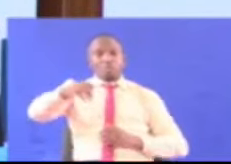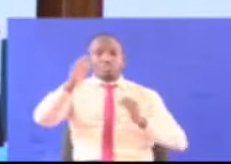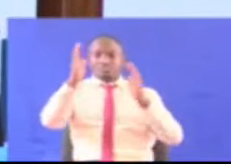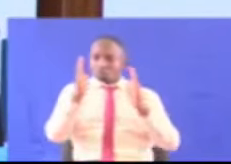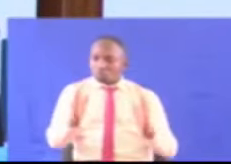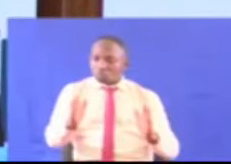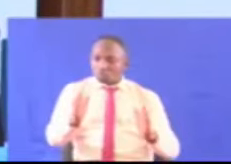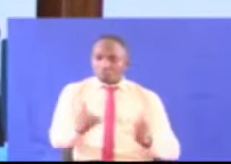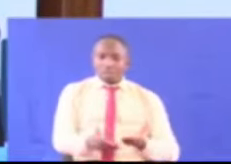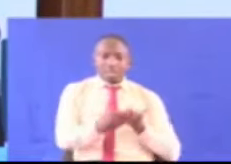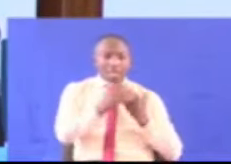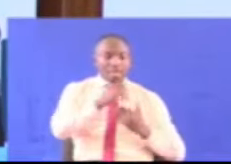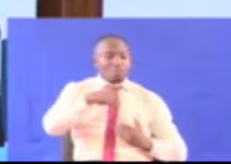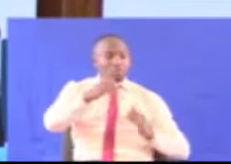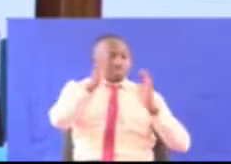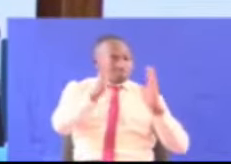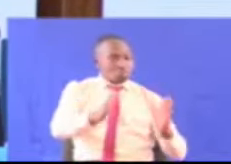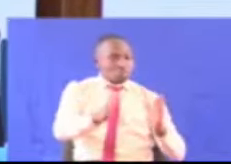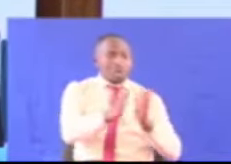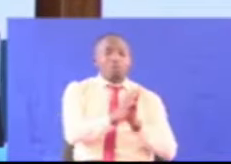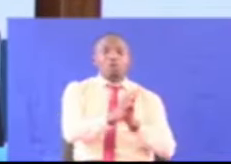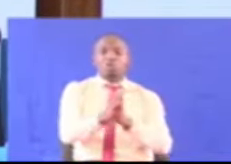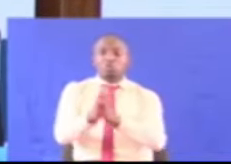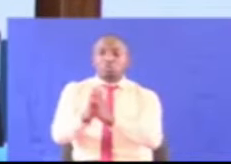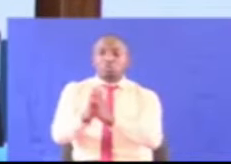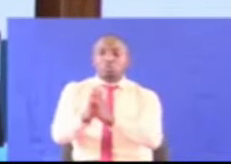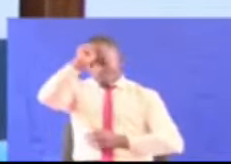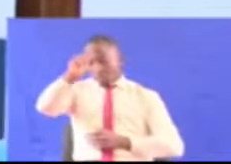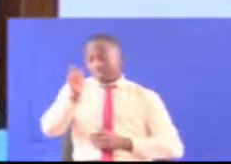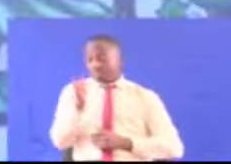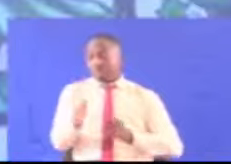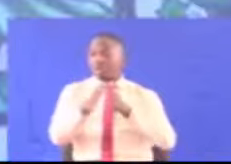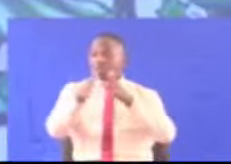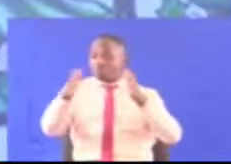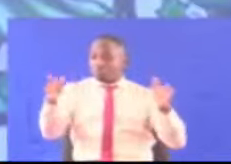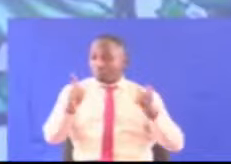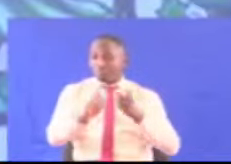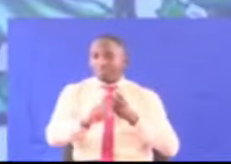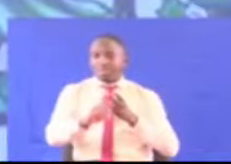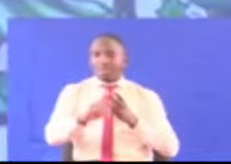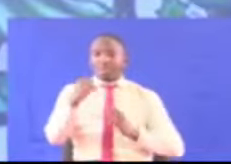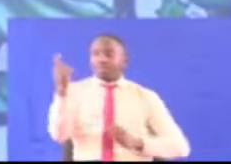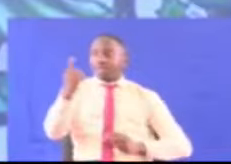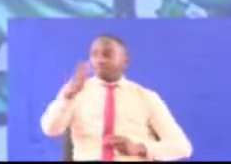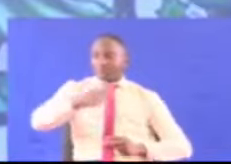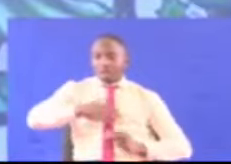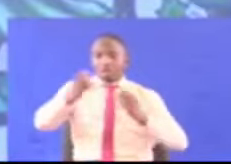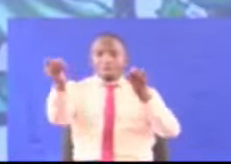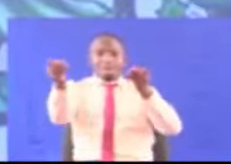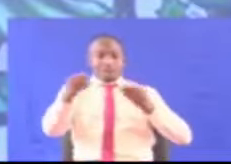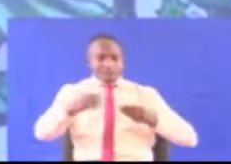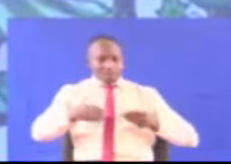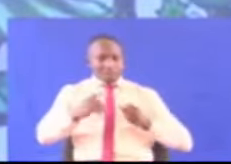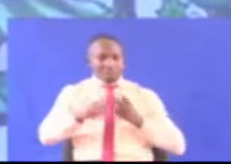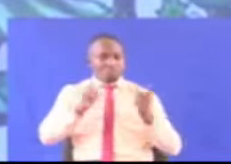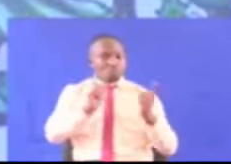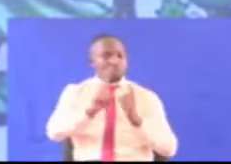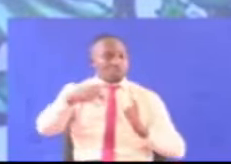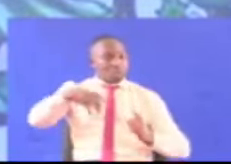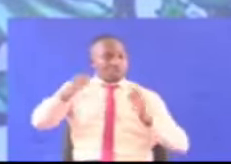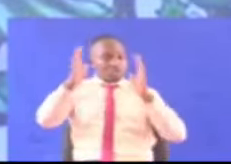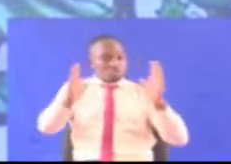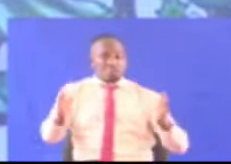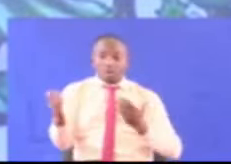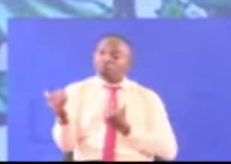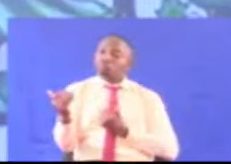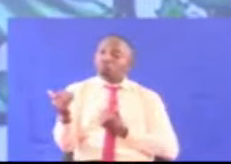Mkuu, Naibu Waziri Mkuu, ninawashukuru sana kwa heshima hii kubwa ambayo taifa langu imenipa. Kumkuta Waziri Mkuu